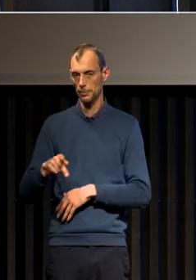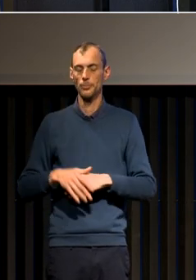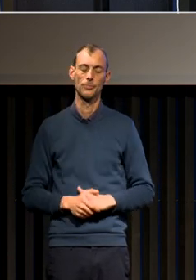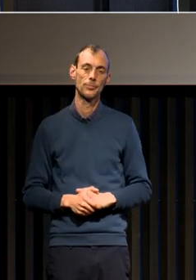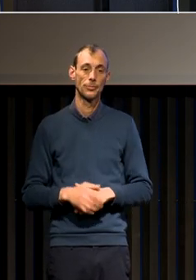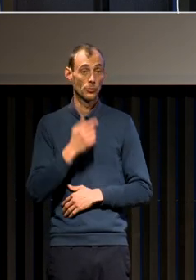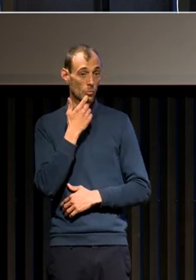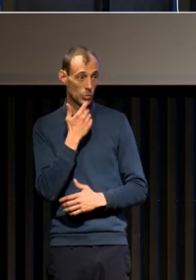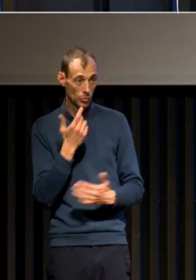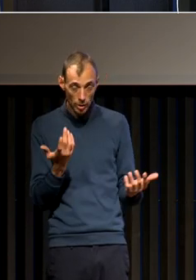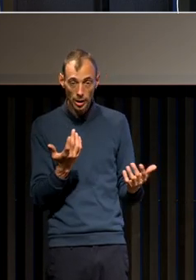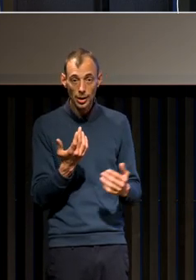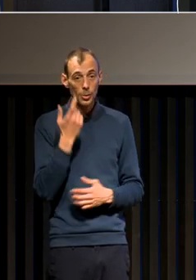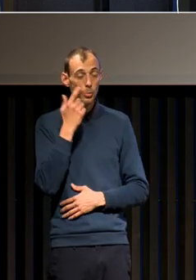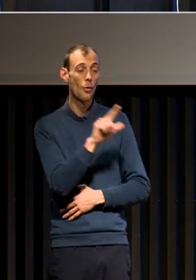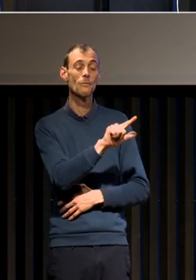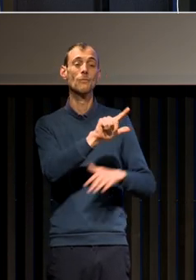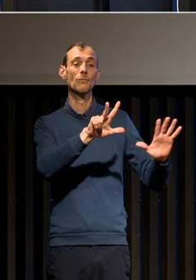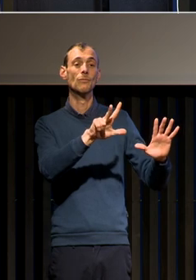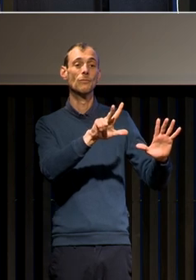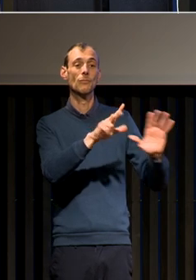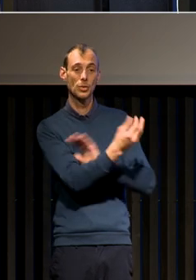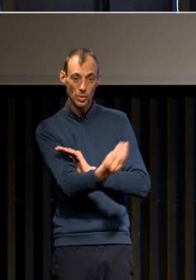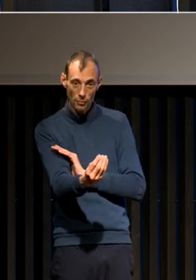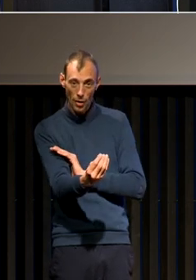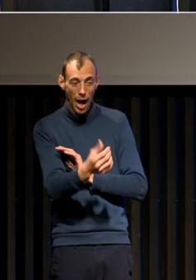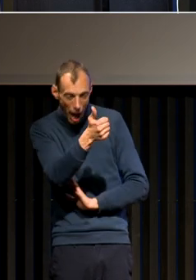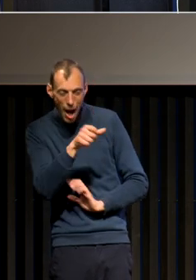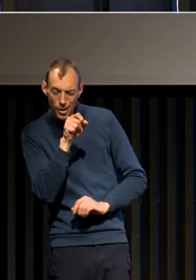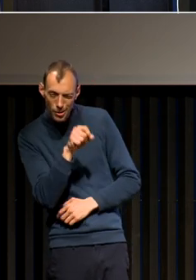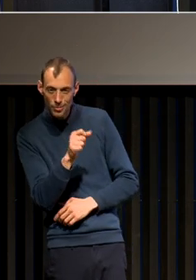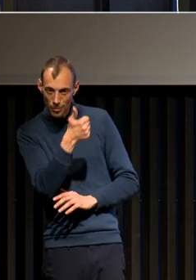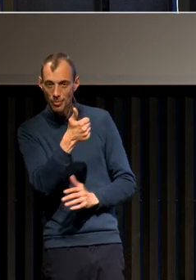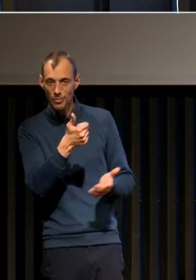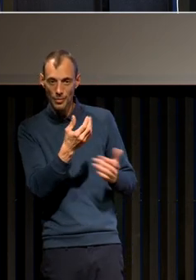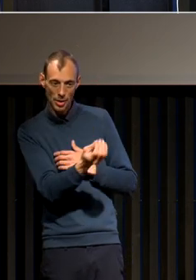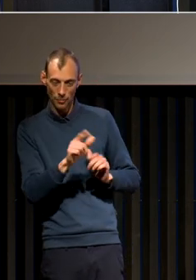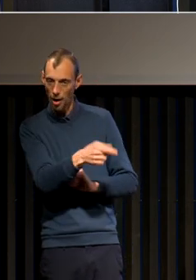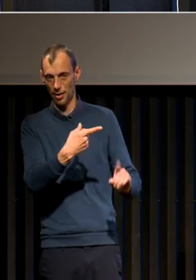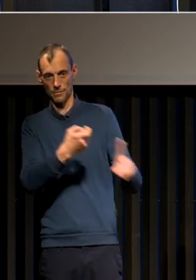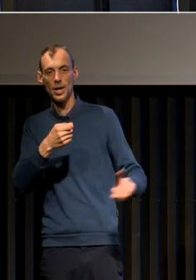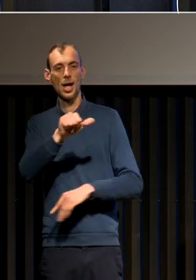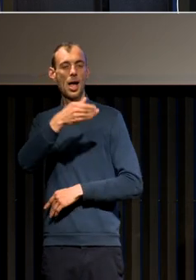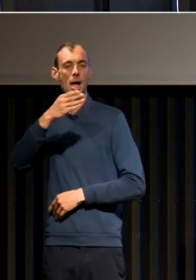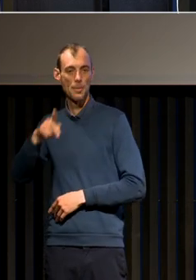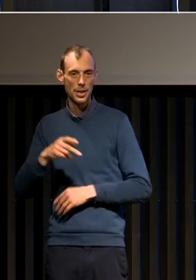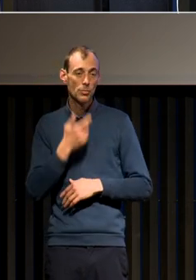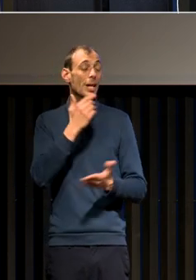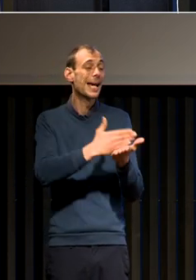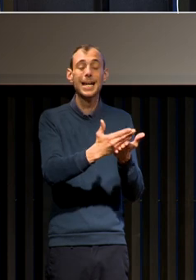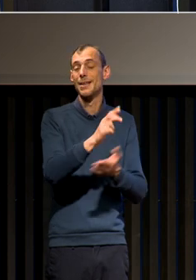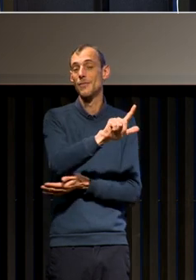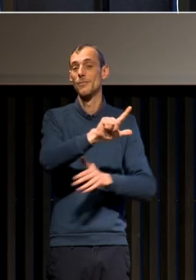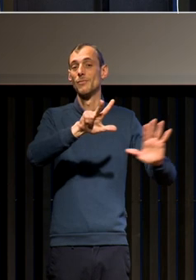un enfant sur 28. Dans une classe, donc 28 enfants, un enfant est issu d'une assistance médicale à procréation.